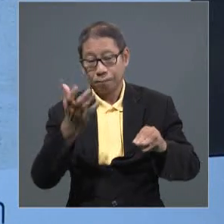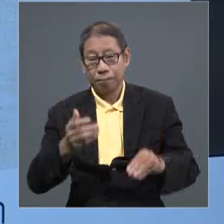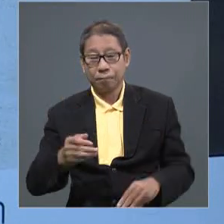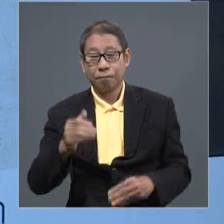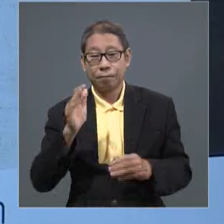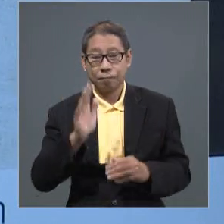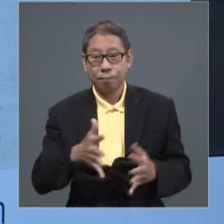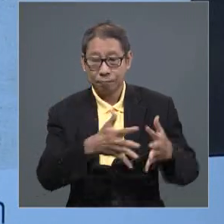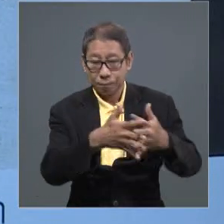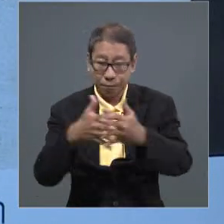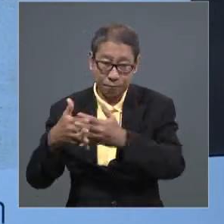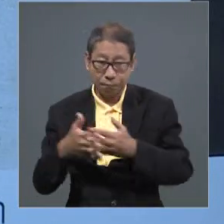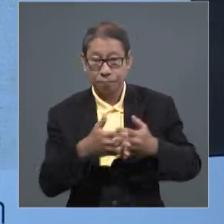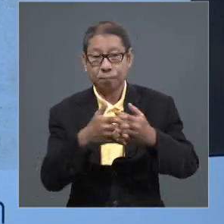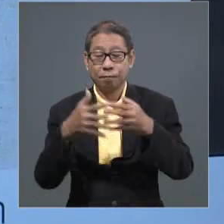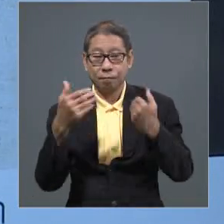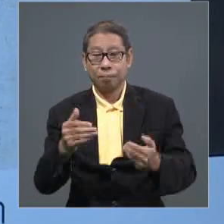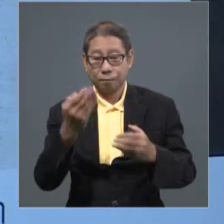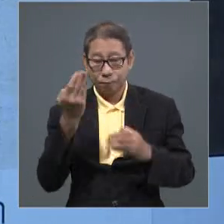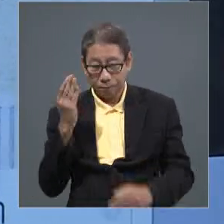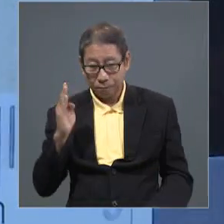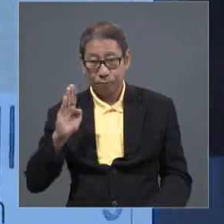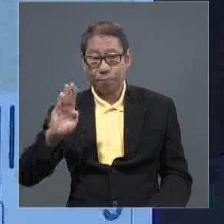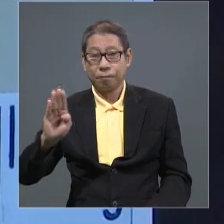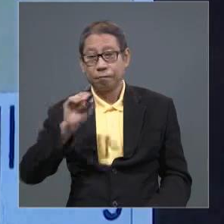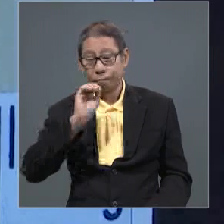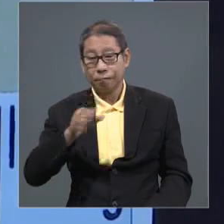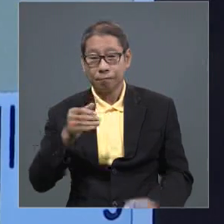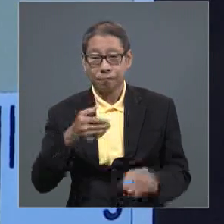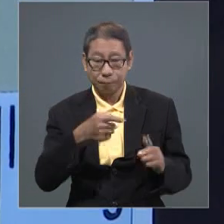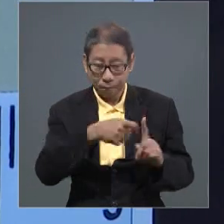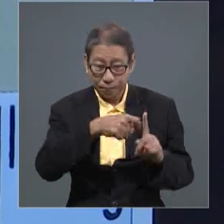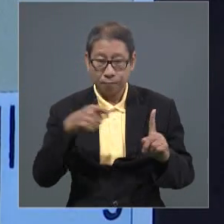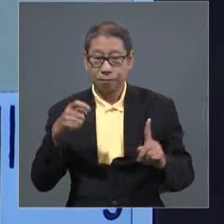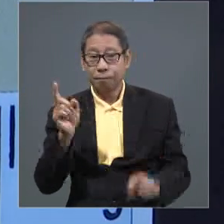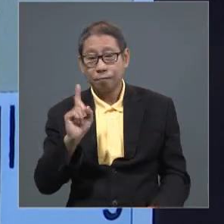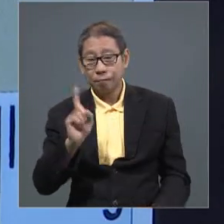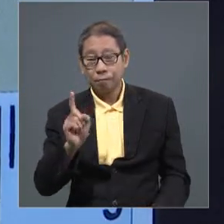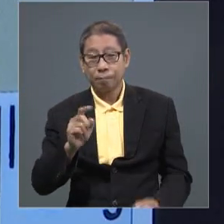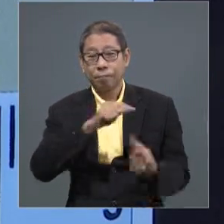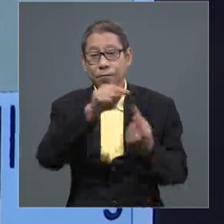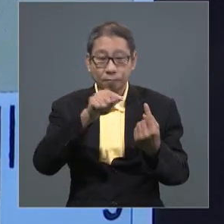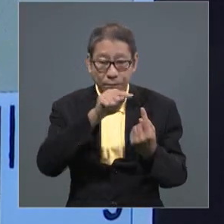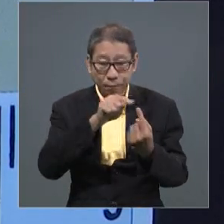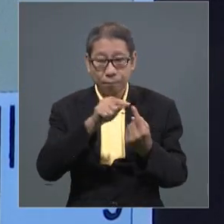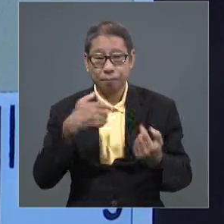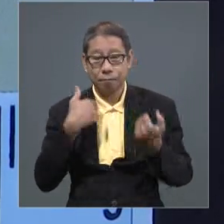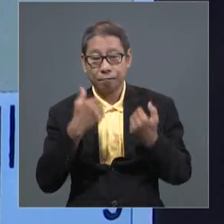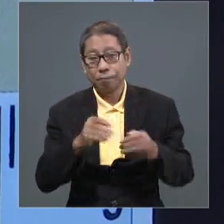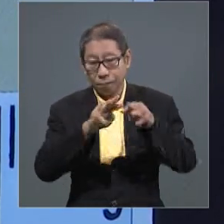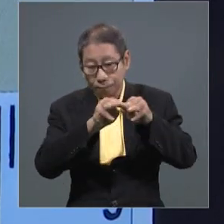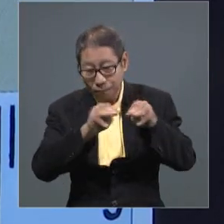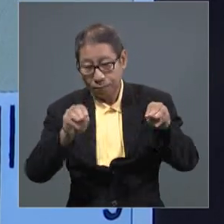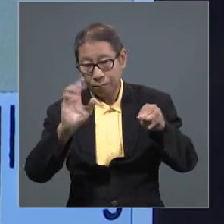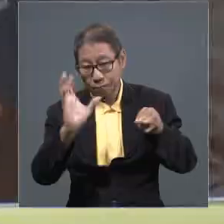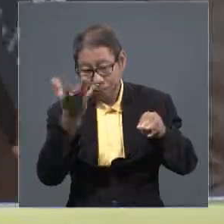ค่ะซึ่งแต่ละครั้งเนี่ยบริษัทคู่สัญญาก็จะต้องบอกถึงแหล่งที่มาว่าผลิตที่ไหนเมื่อใดแล้วก็เป็นไปตามมาตรฐานส